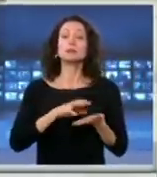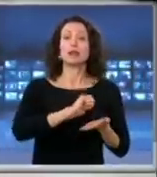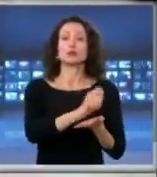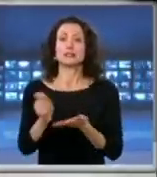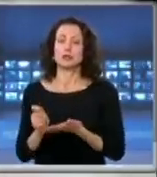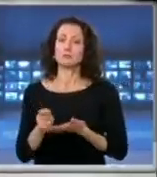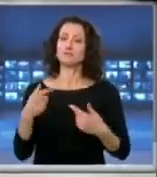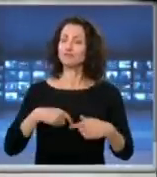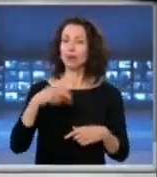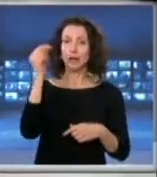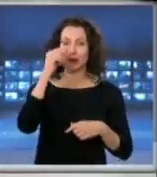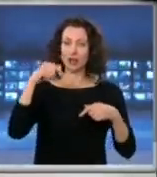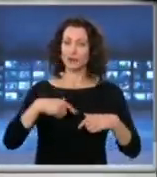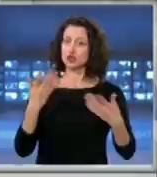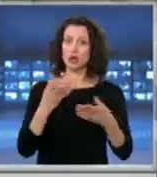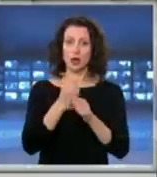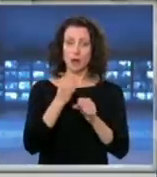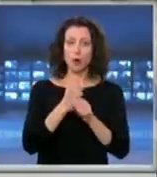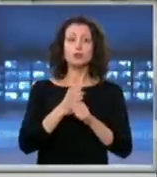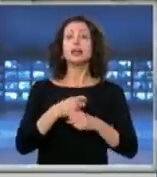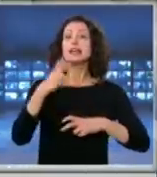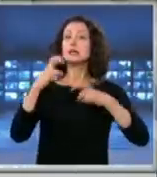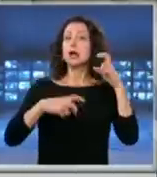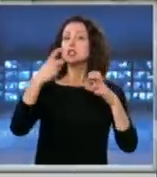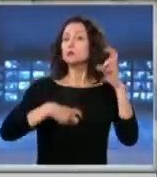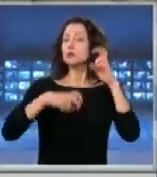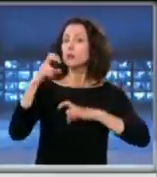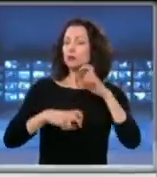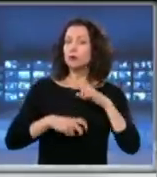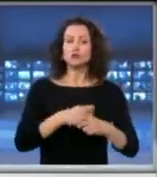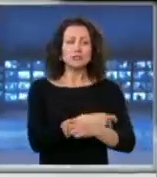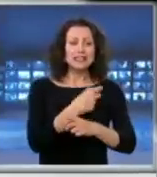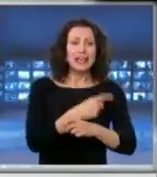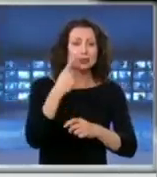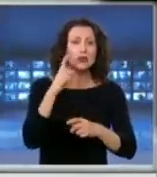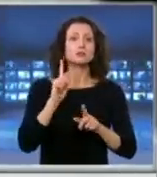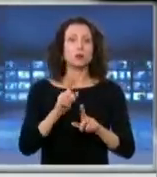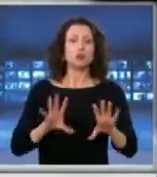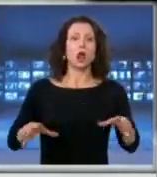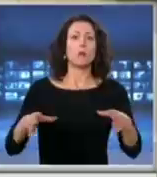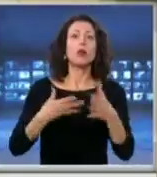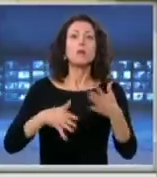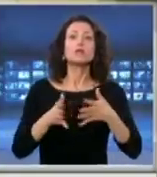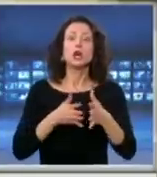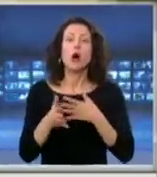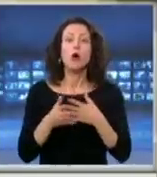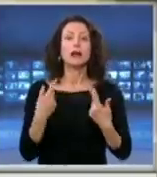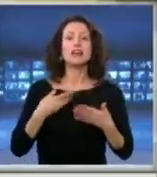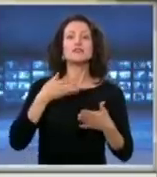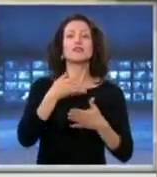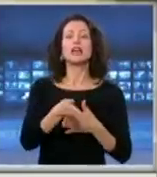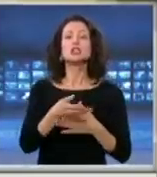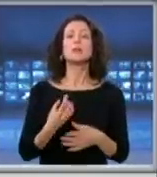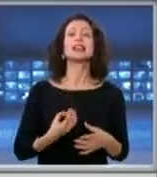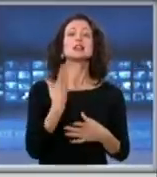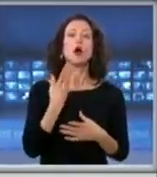създаване на собствено производство тестове, а до тогава, за да бъдат обхванати повече хора, се въвежда нов подход, така нареченият метод на